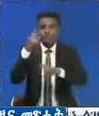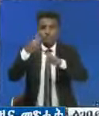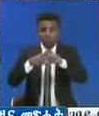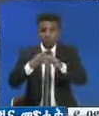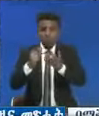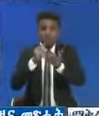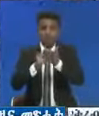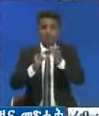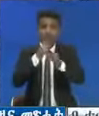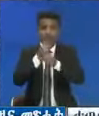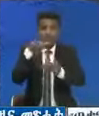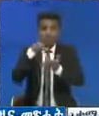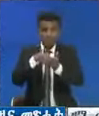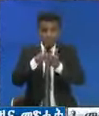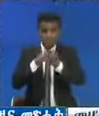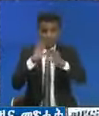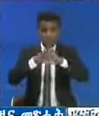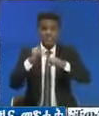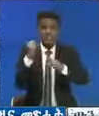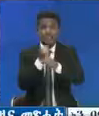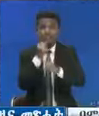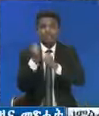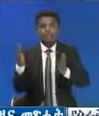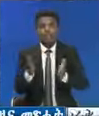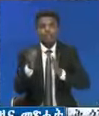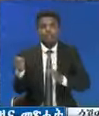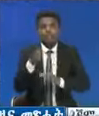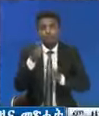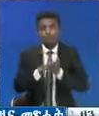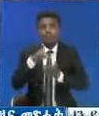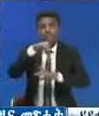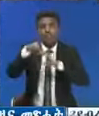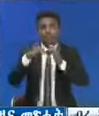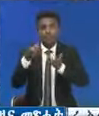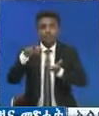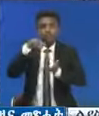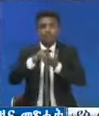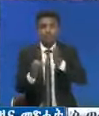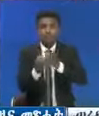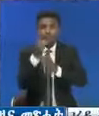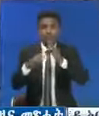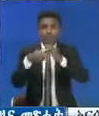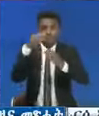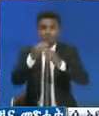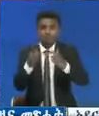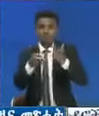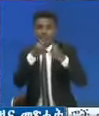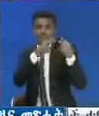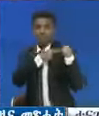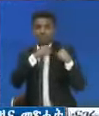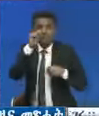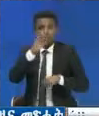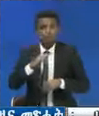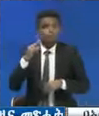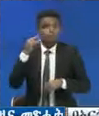አስተዳደሩ የተሰሩ ተግባራት የሚበረታቱ መሆናቸውን የገለጹት ደግሞ የክልሉ ከተማ ልማትና ቤቶች ኮንስትራክሽን ቢሮ ምክትል ቢሮ ኃላፊ አቶ ምስራቅ